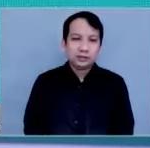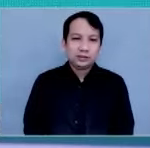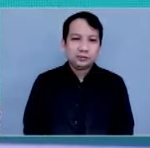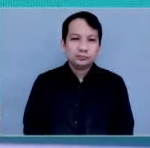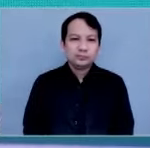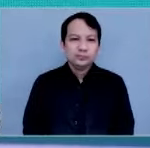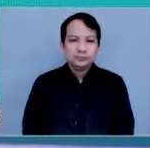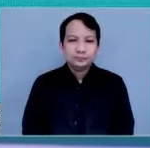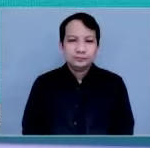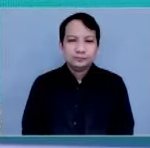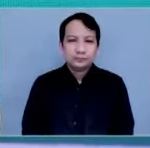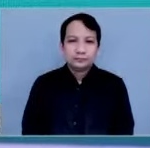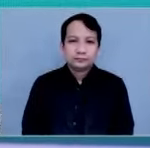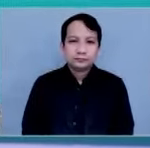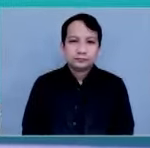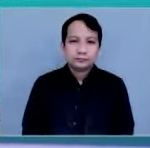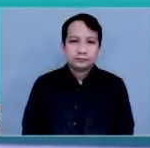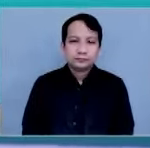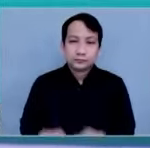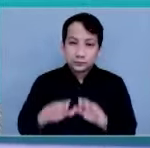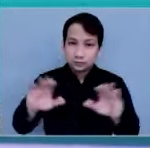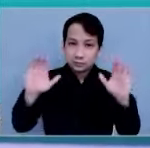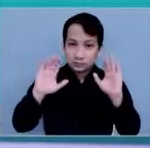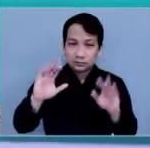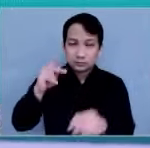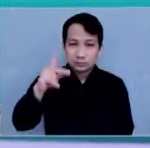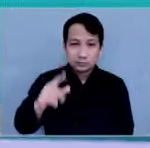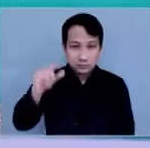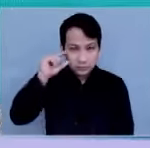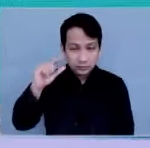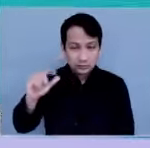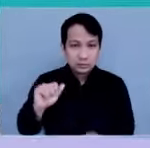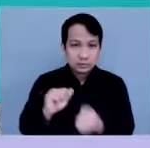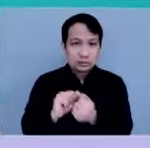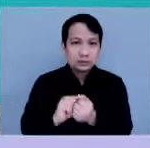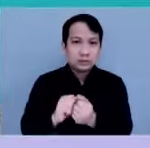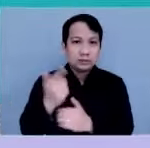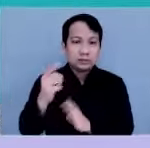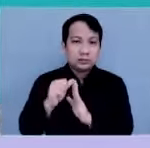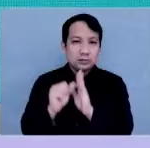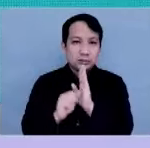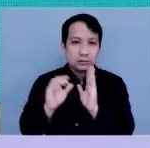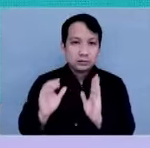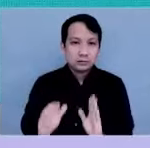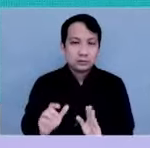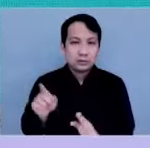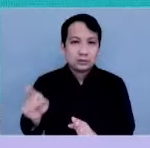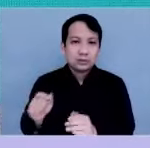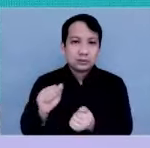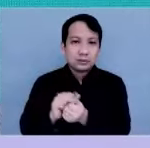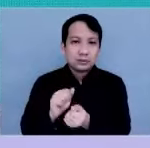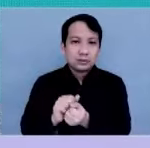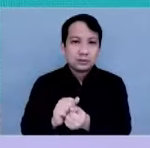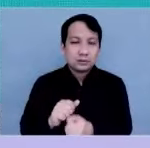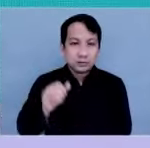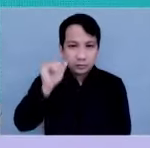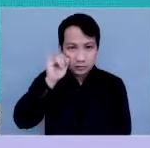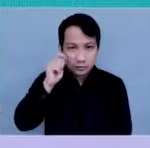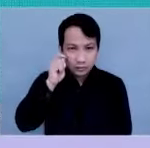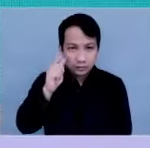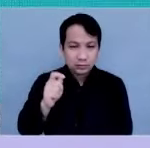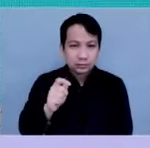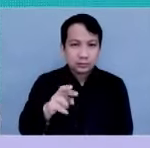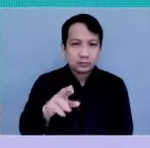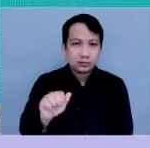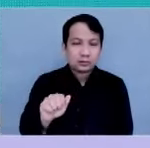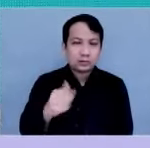Kaugnay ng pagsuko ni Pastor Apollo Quiboloy, makakausap naman natin ngayon ang abogado ng pastor na si Attorney Israelito